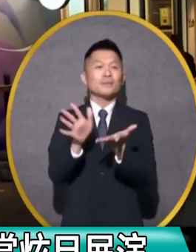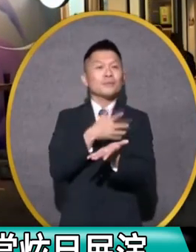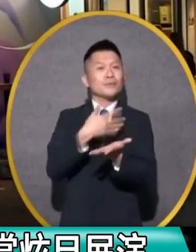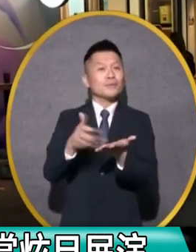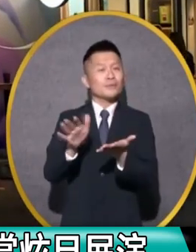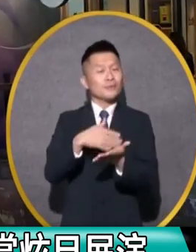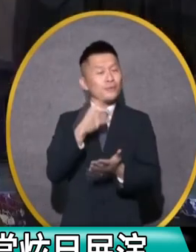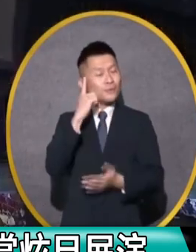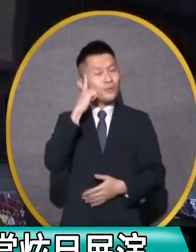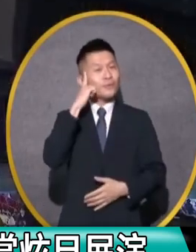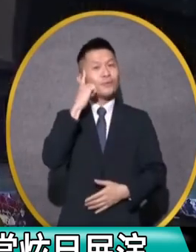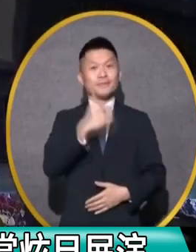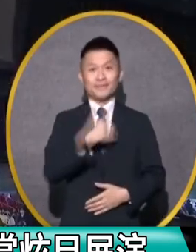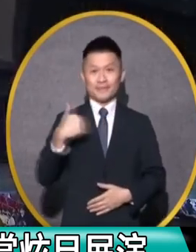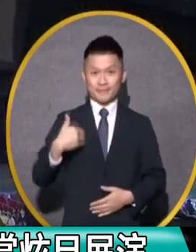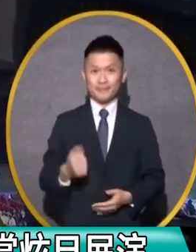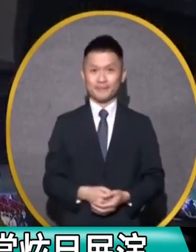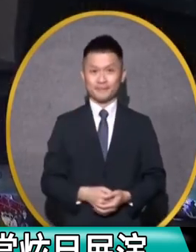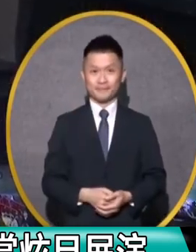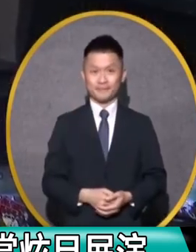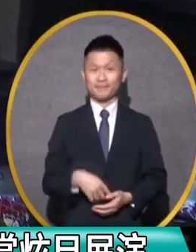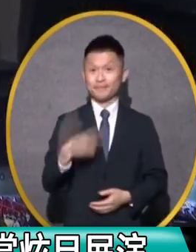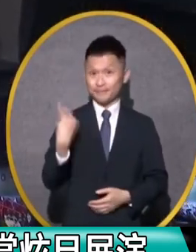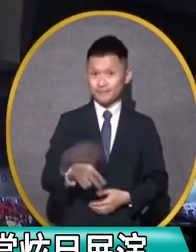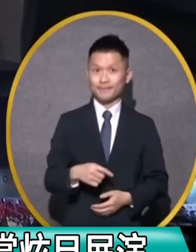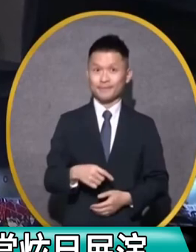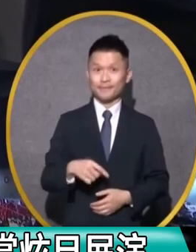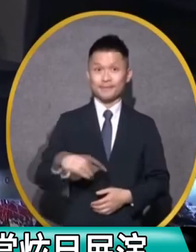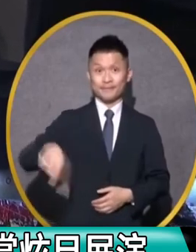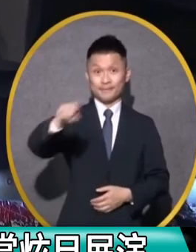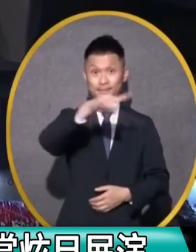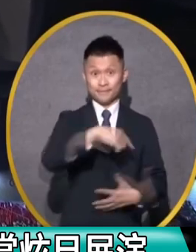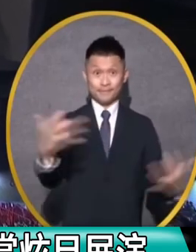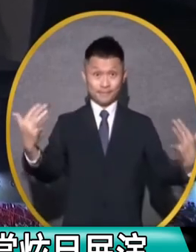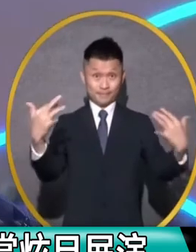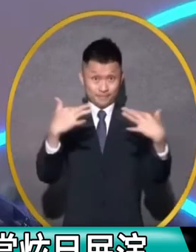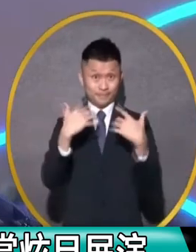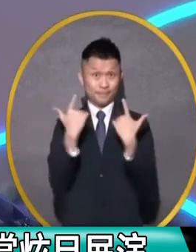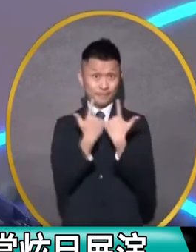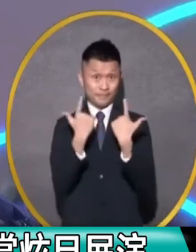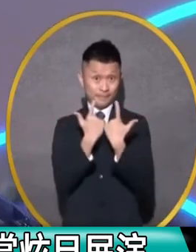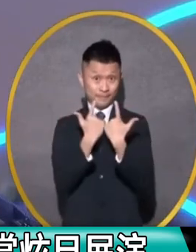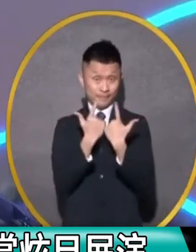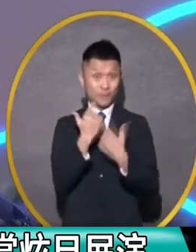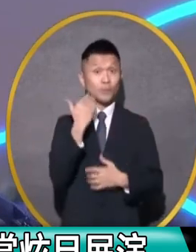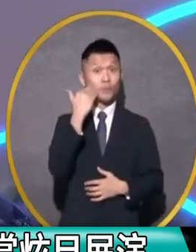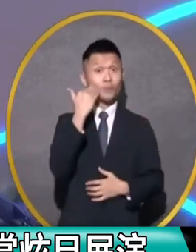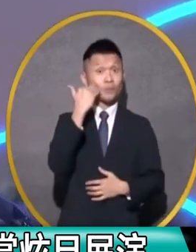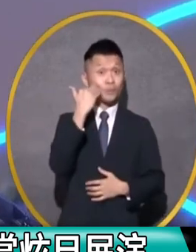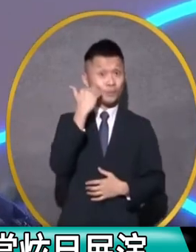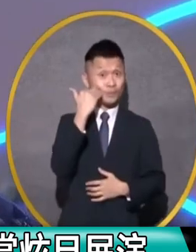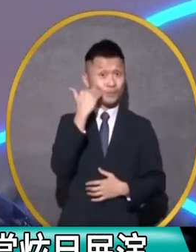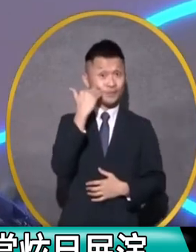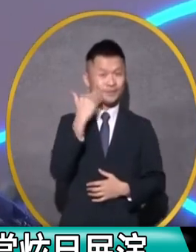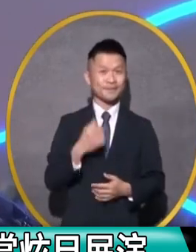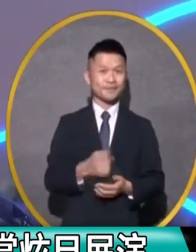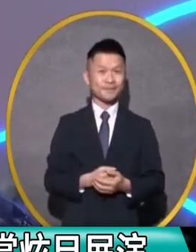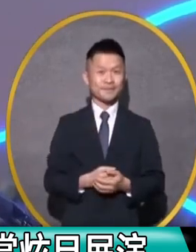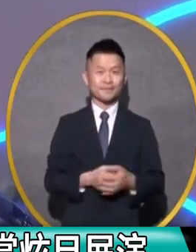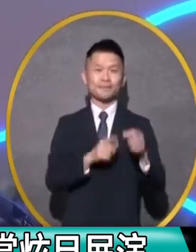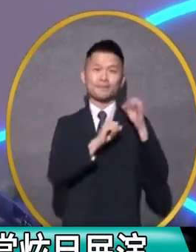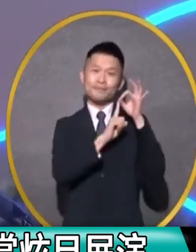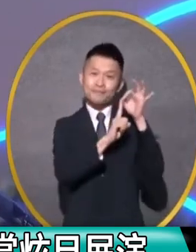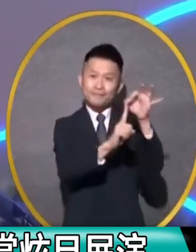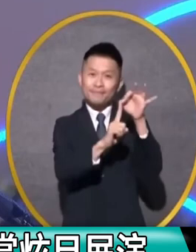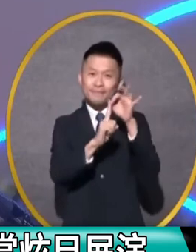刻。同时，大家来台北，只要搭乘透过我们便捷的大众运输